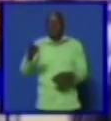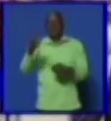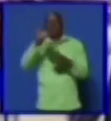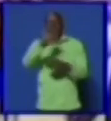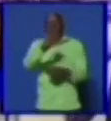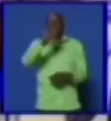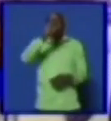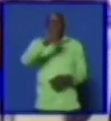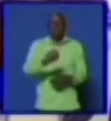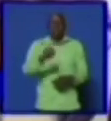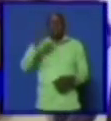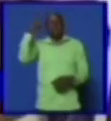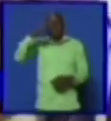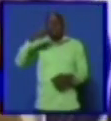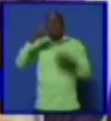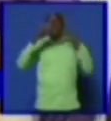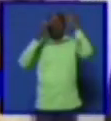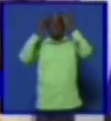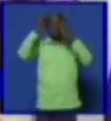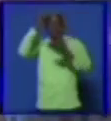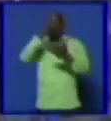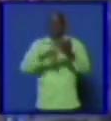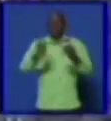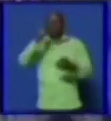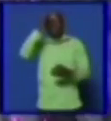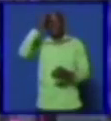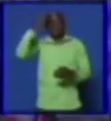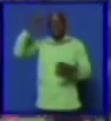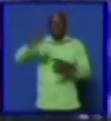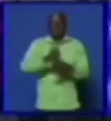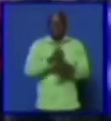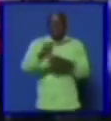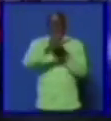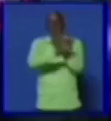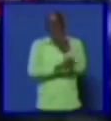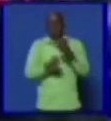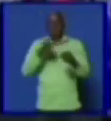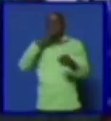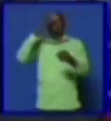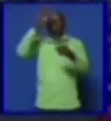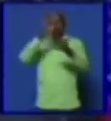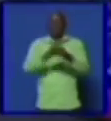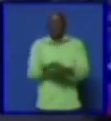Préoccupations pour lesquelles le ministre des Affaires étrangères promet s'investir.